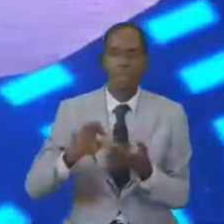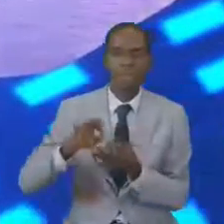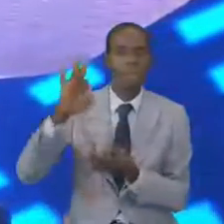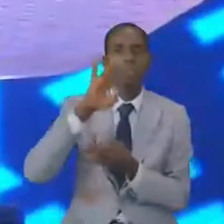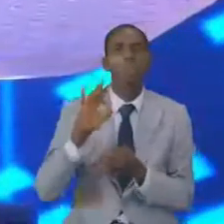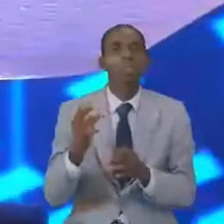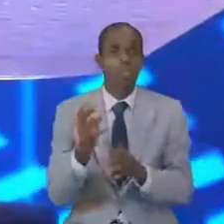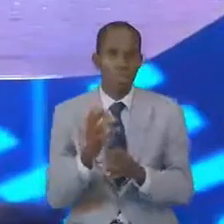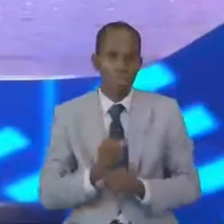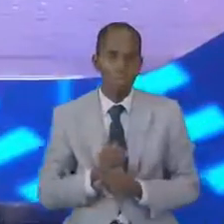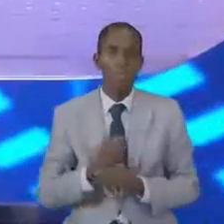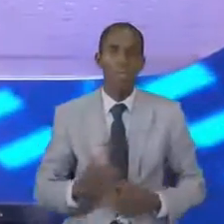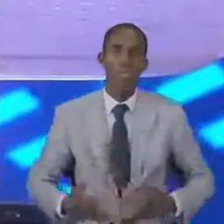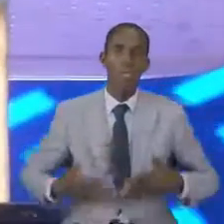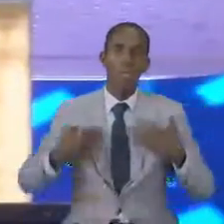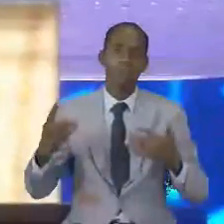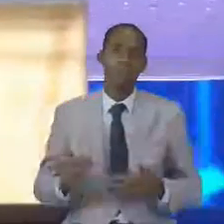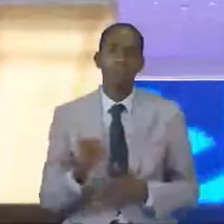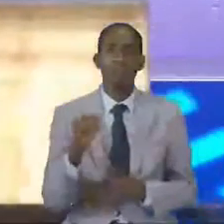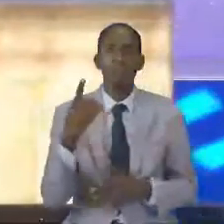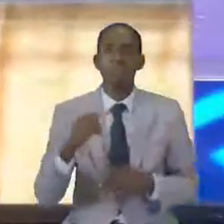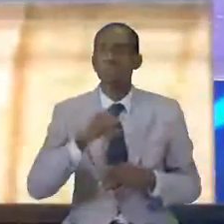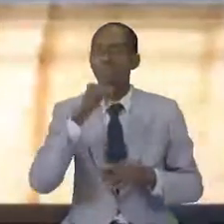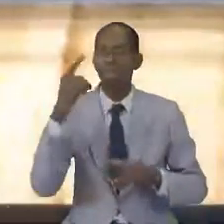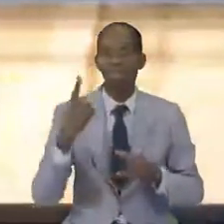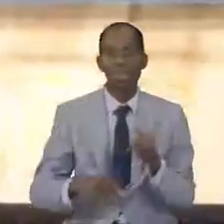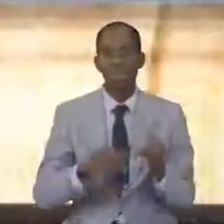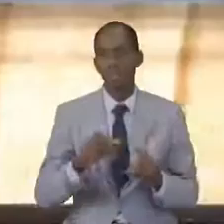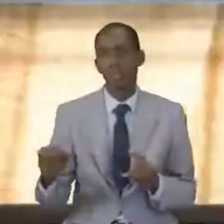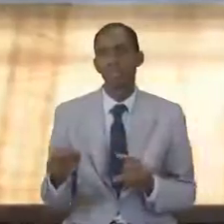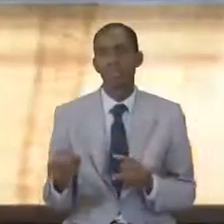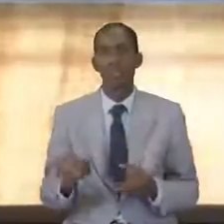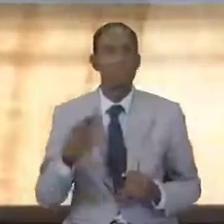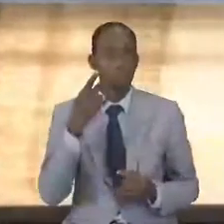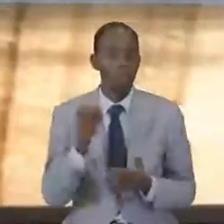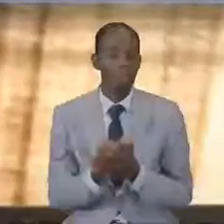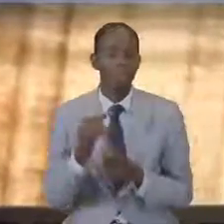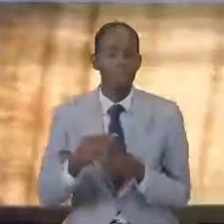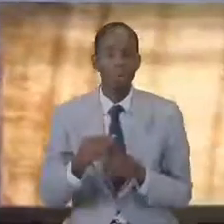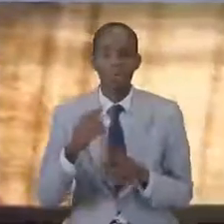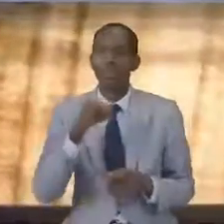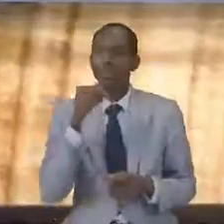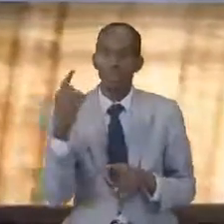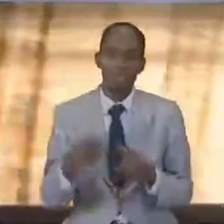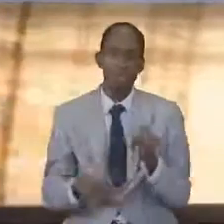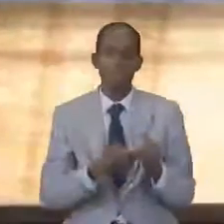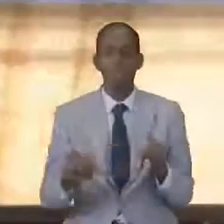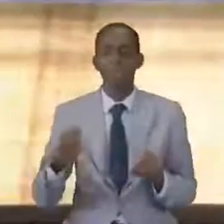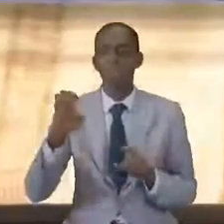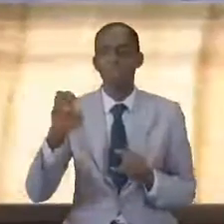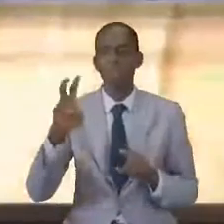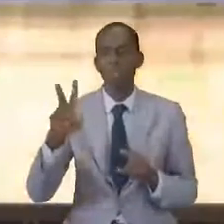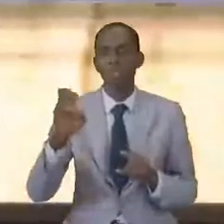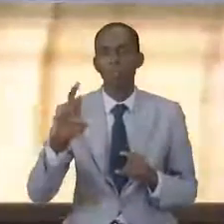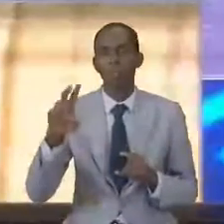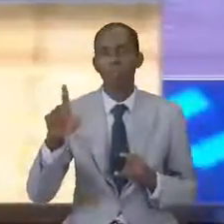de l'esprit la vie éternelle la moisson ici sans fin ici c'est on peut